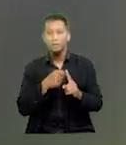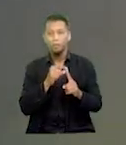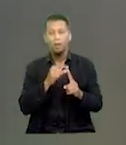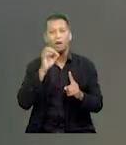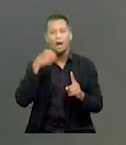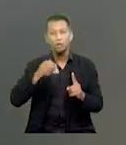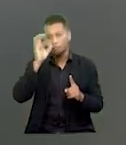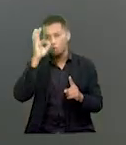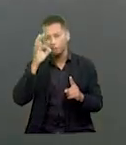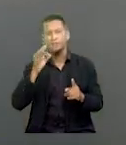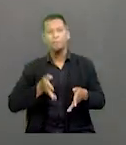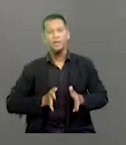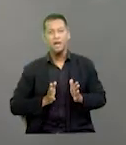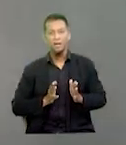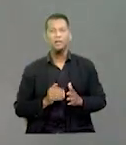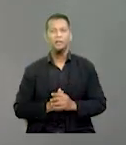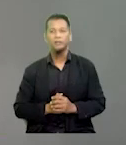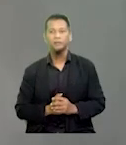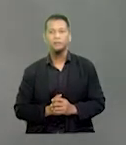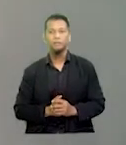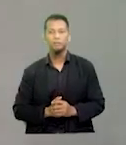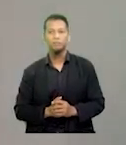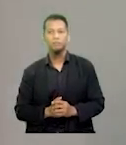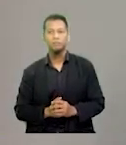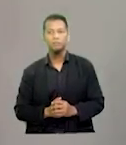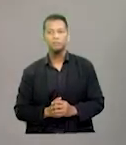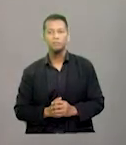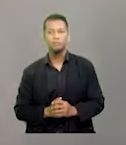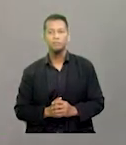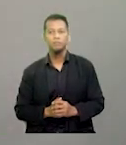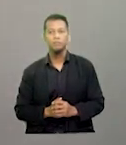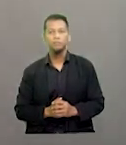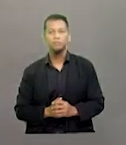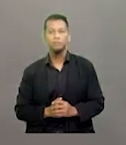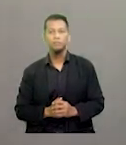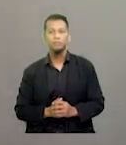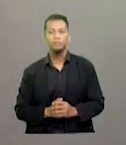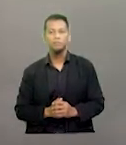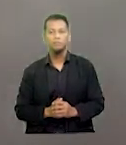Dari Medan, Sumatera Utara, Ahmad Ridwan Nasution, iNews, melaporkan.